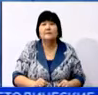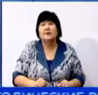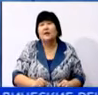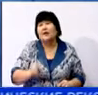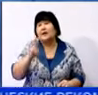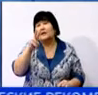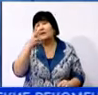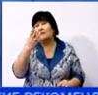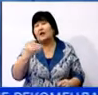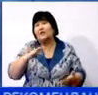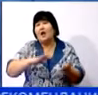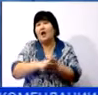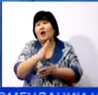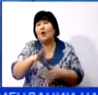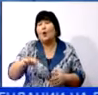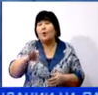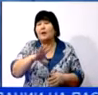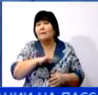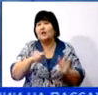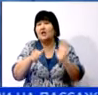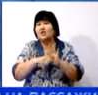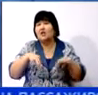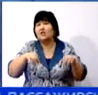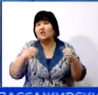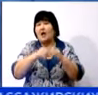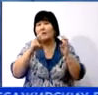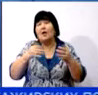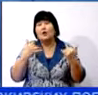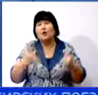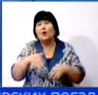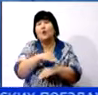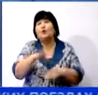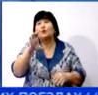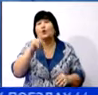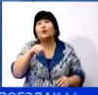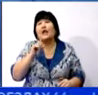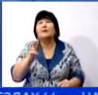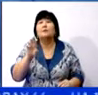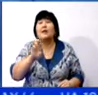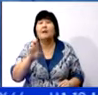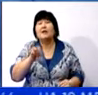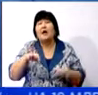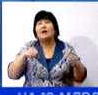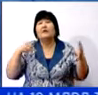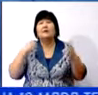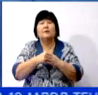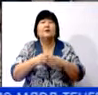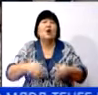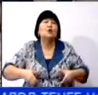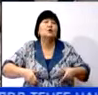За 2 дня из-за гололеда по области произошло 6 аварий. Сегодня на улице Султан Бибараса автомобиль врезался в